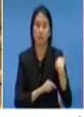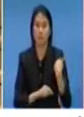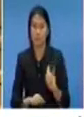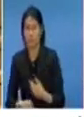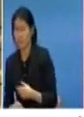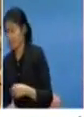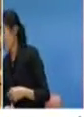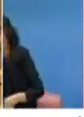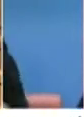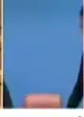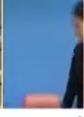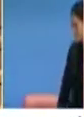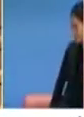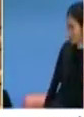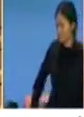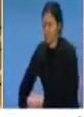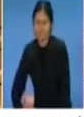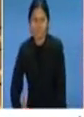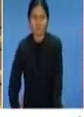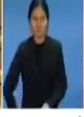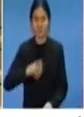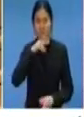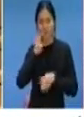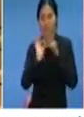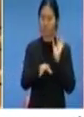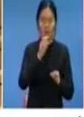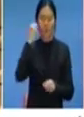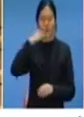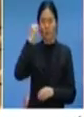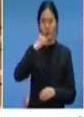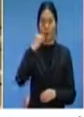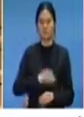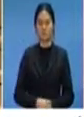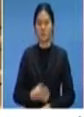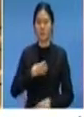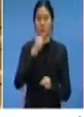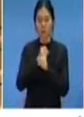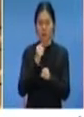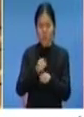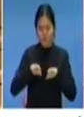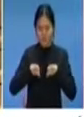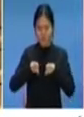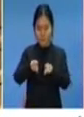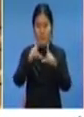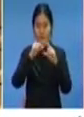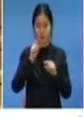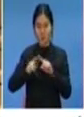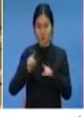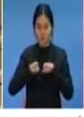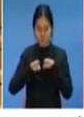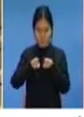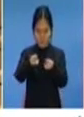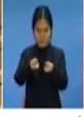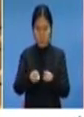ผาขยะกันทั้งวันครับเพื่อสร้างพลังงานทดแทนผมอยากให้ท่านทำพร้อมๆกันหลายเรื่องจิ๊กซอต่อแ